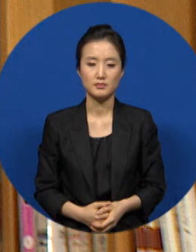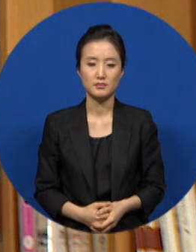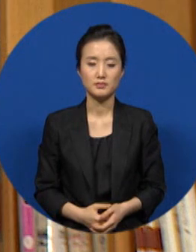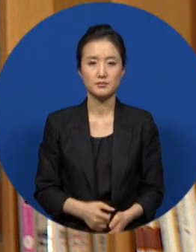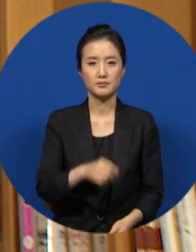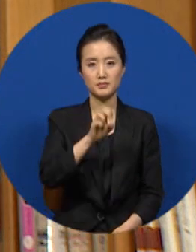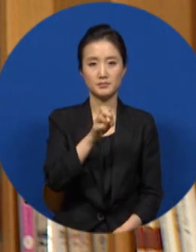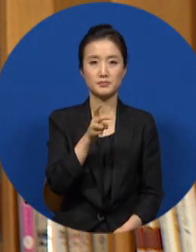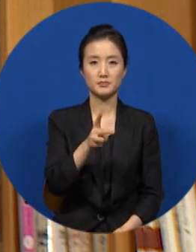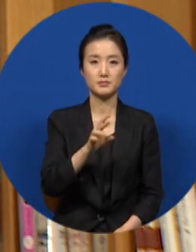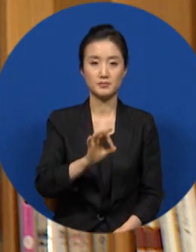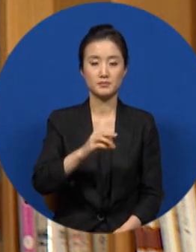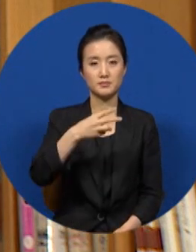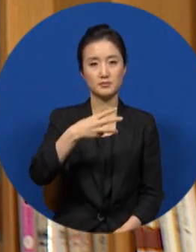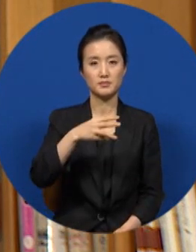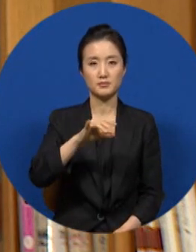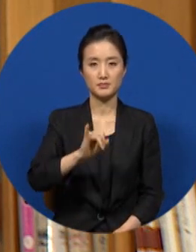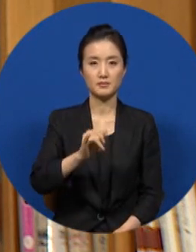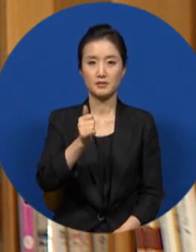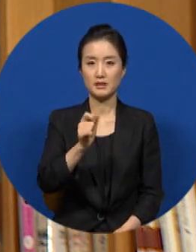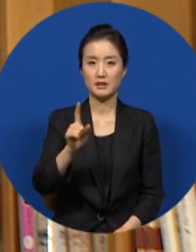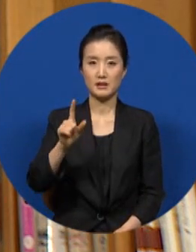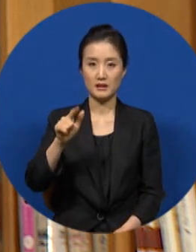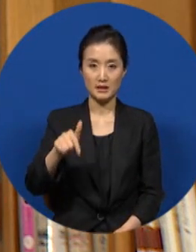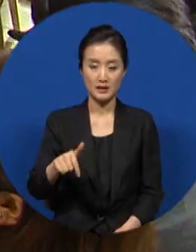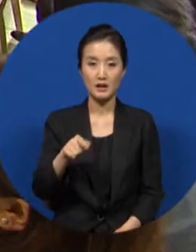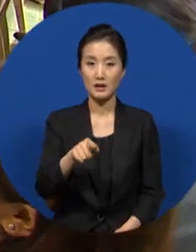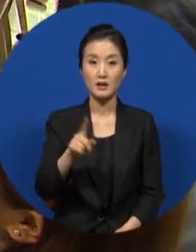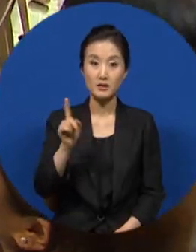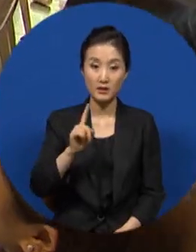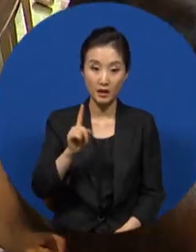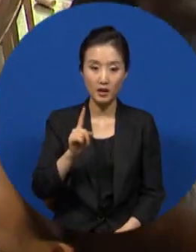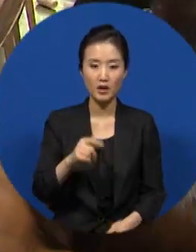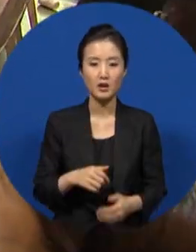명리학이라는 것은 명의 이치를 연구하는 학문입니다.